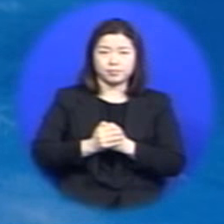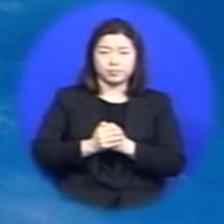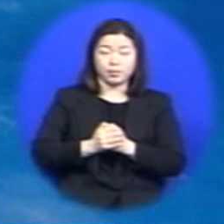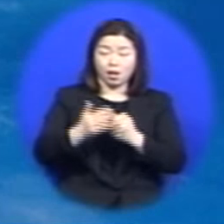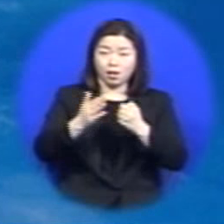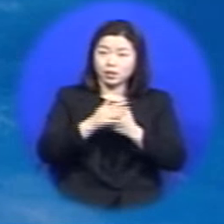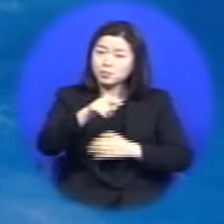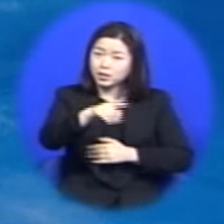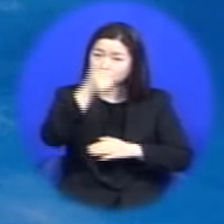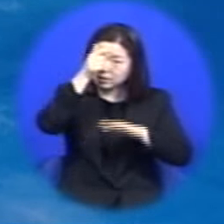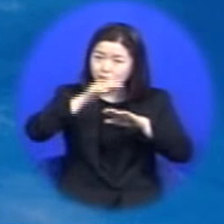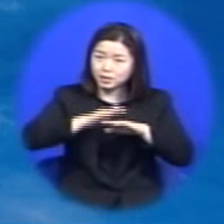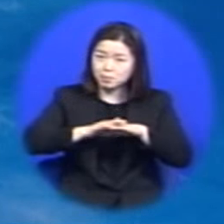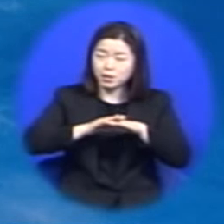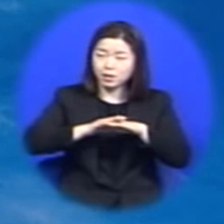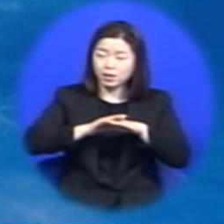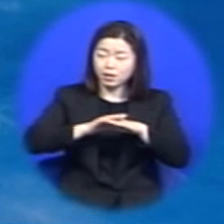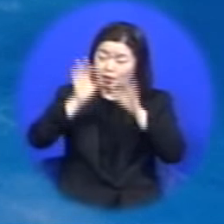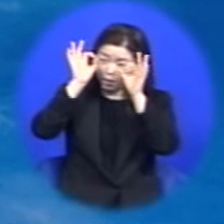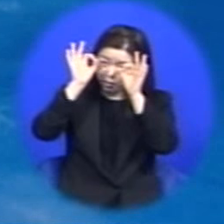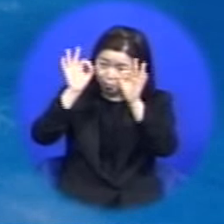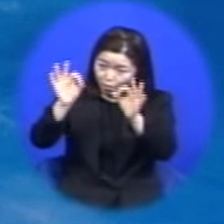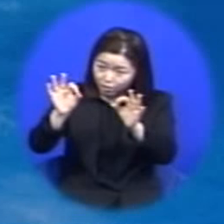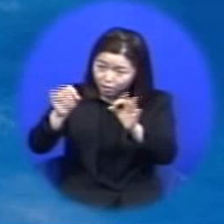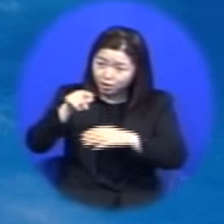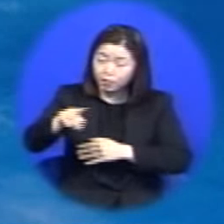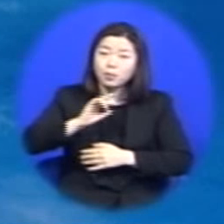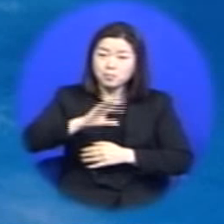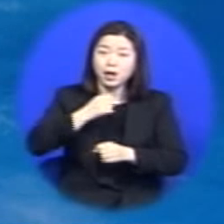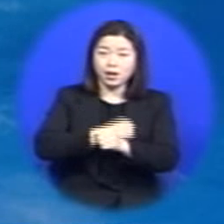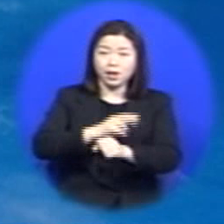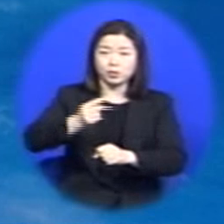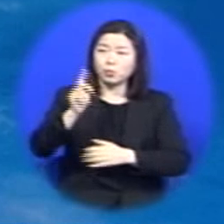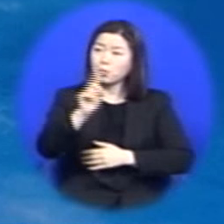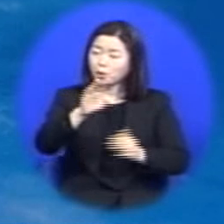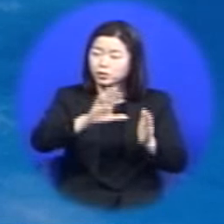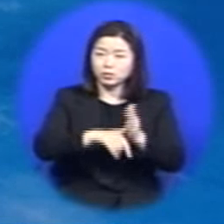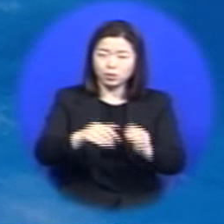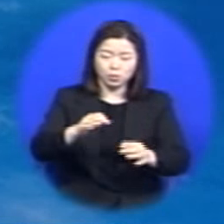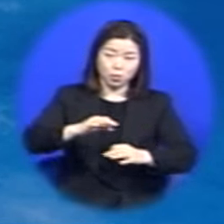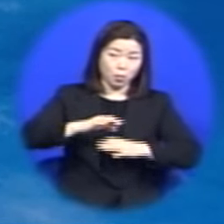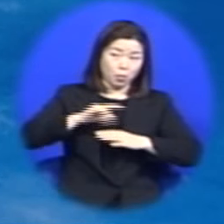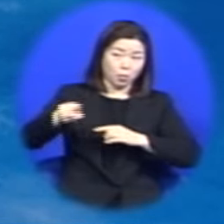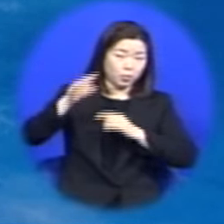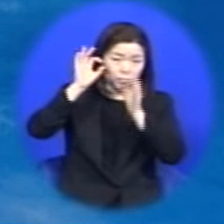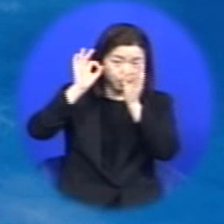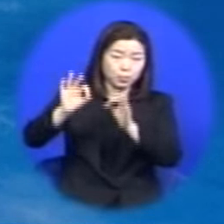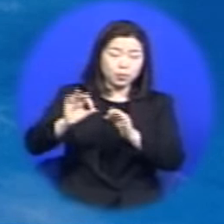그래서 그 예배를 이렇게 지켜보는 것만 해도 어떤 때는 놀랍기도 해요.